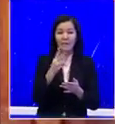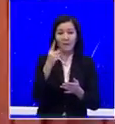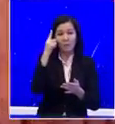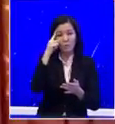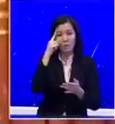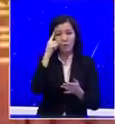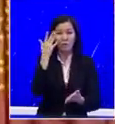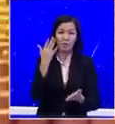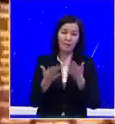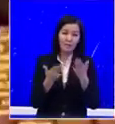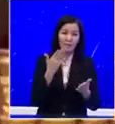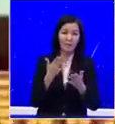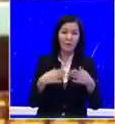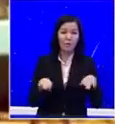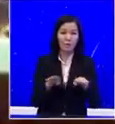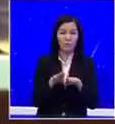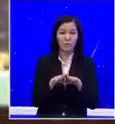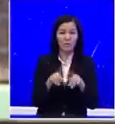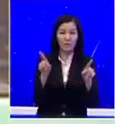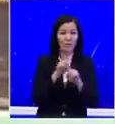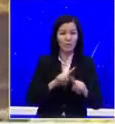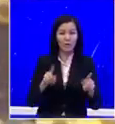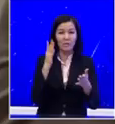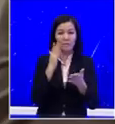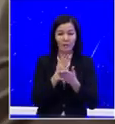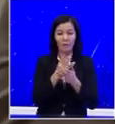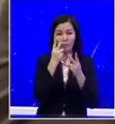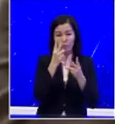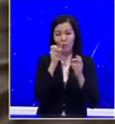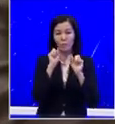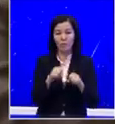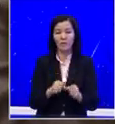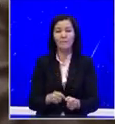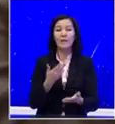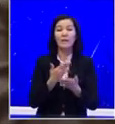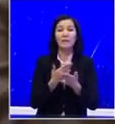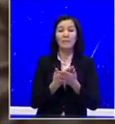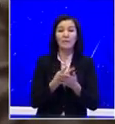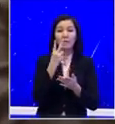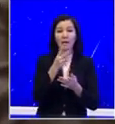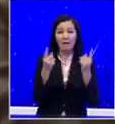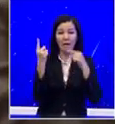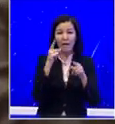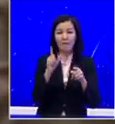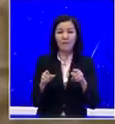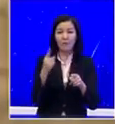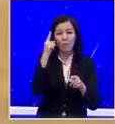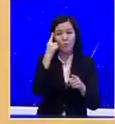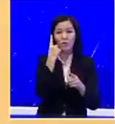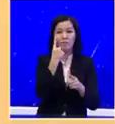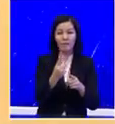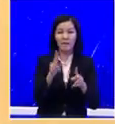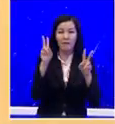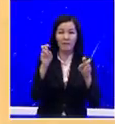еңбегін салыстырар болсақ, ұқсастықтар мен өзгешеліктердің де бар екенін аңғаруға болады. Мәселен, екі автордың да ойы ортақ,